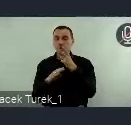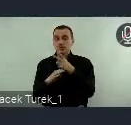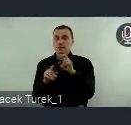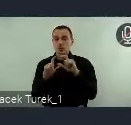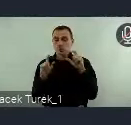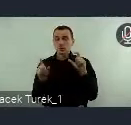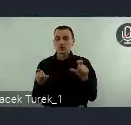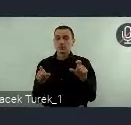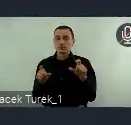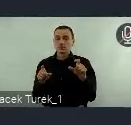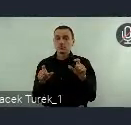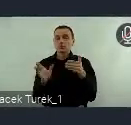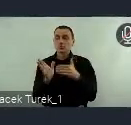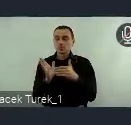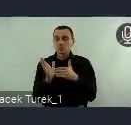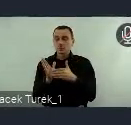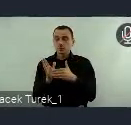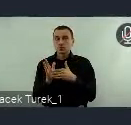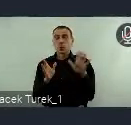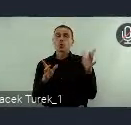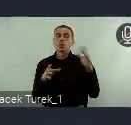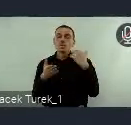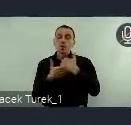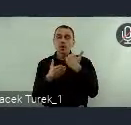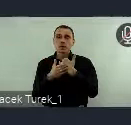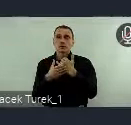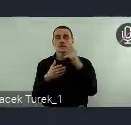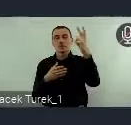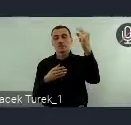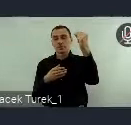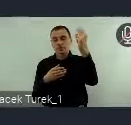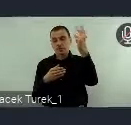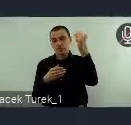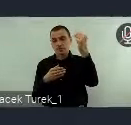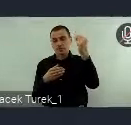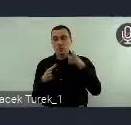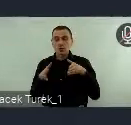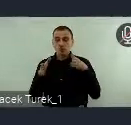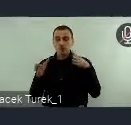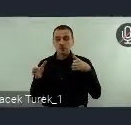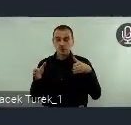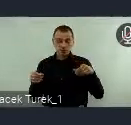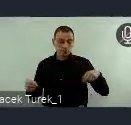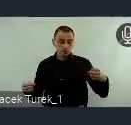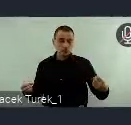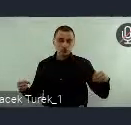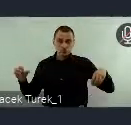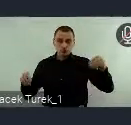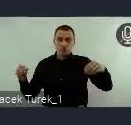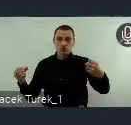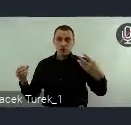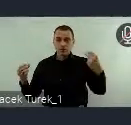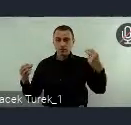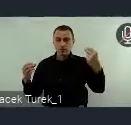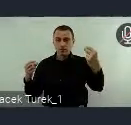budynku i tak dalej to potrzebujemy być doprowadzenie do budynku najlepiej systemem ścieżkach w po chodnikach montowanym w budynku żeby się w miarę